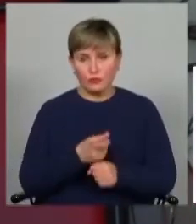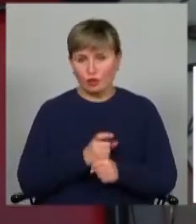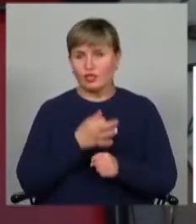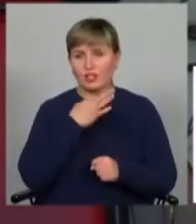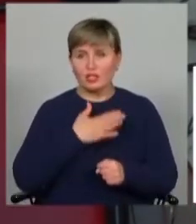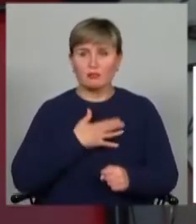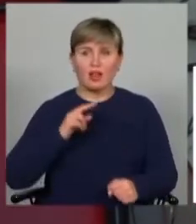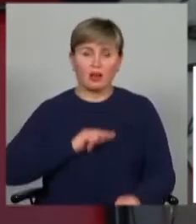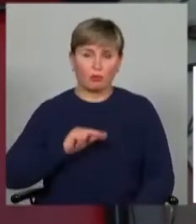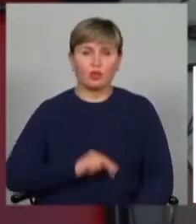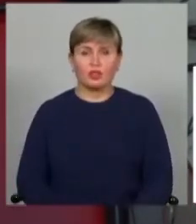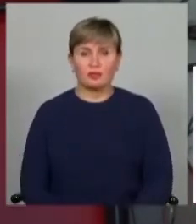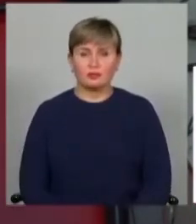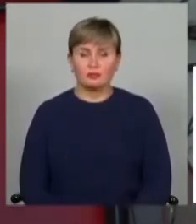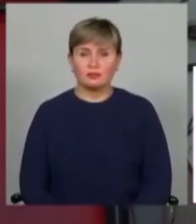работа.